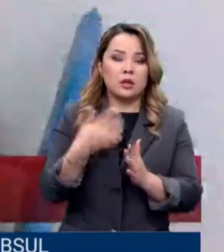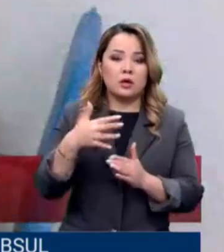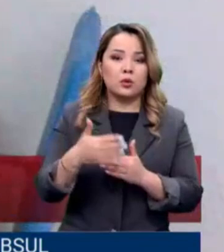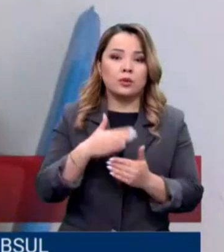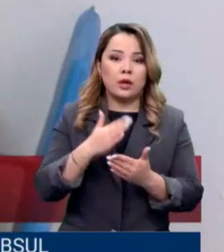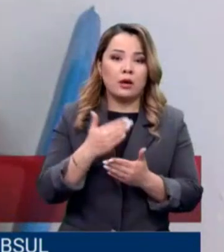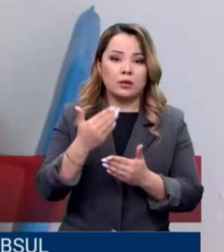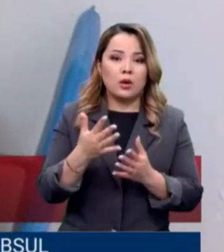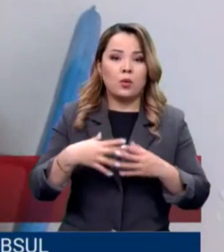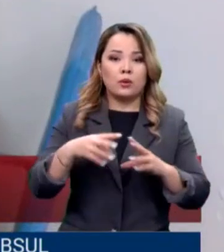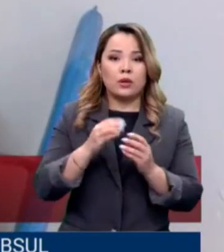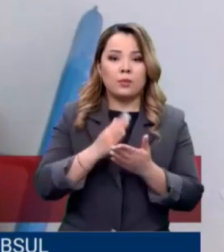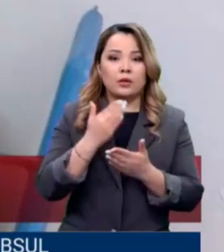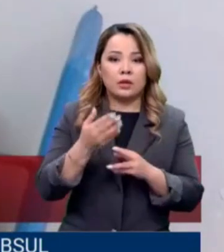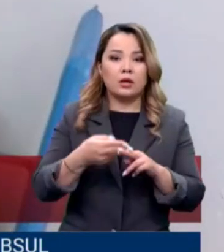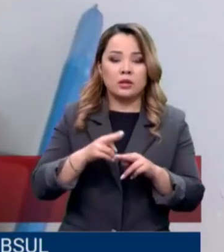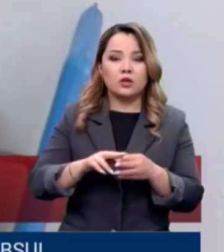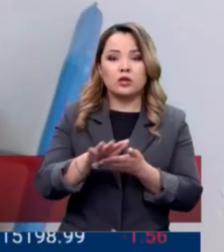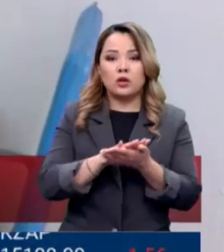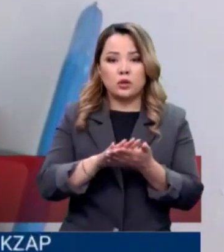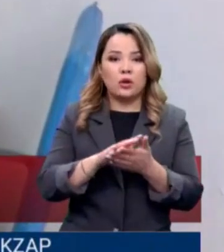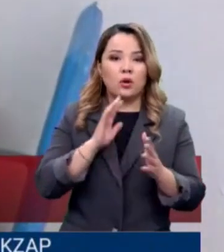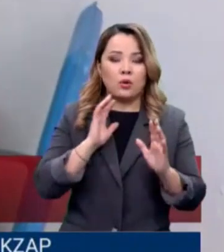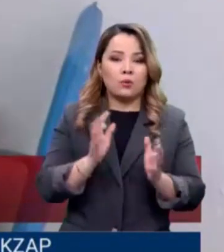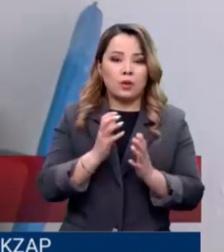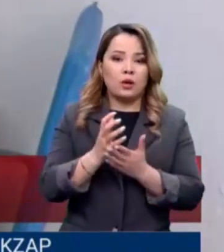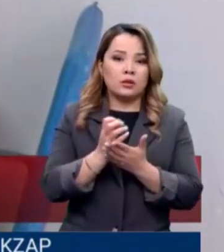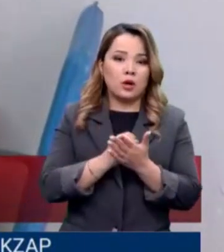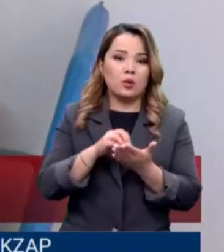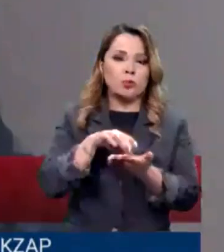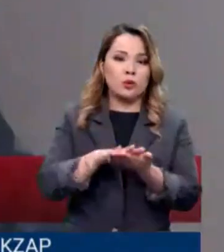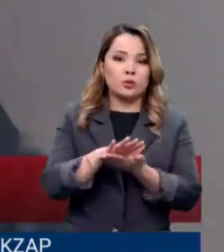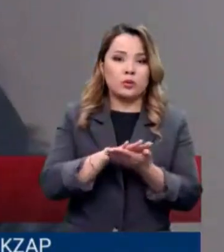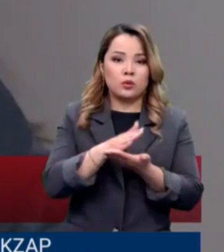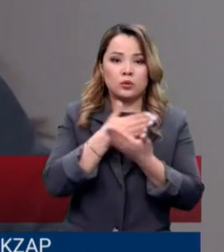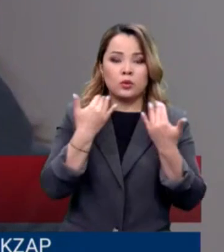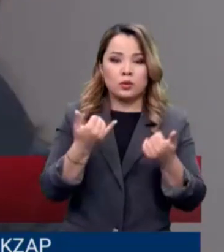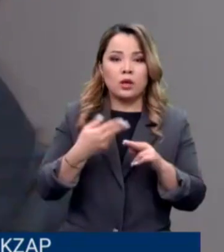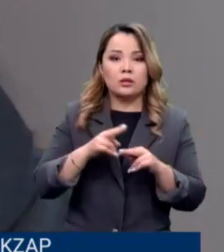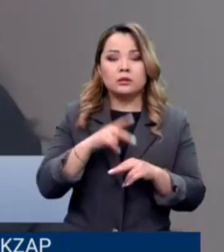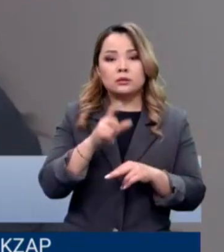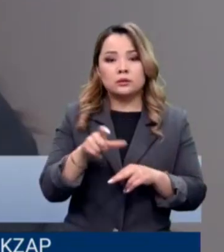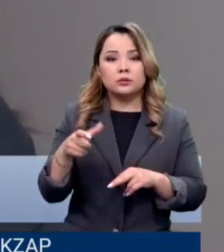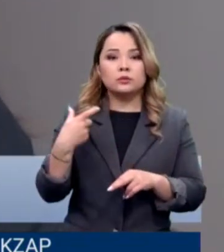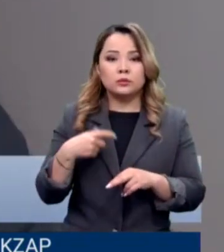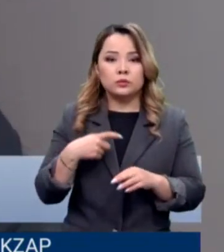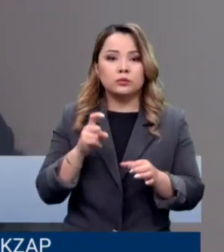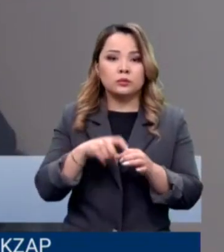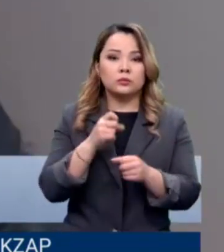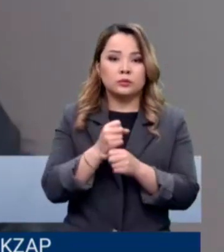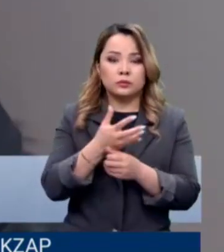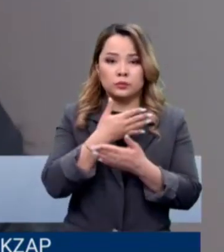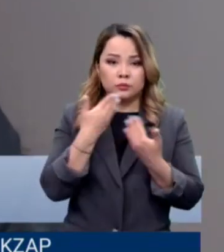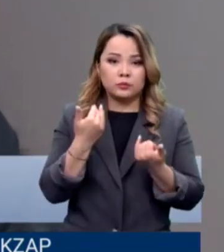50-ден астам отбасы бар, бірақ оның ешбірін қорға тіркей алмапты. Не ол кісілердің өздерін кіргізе алмай отырмыз,